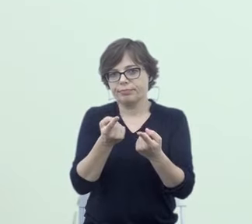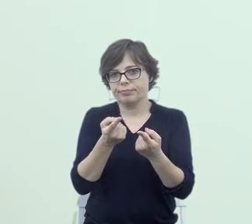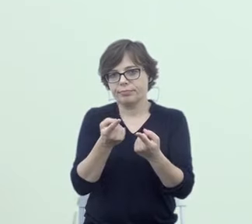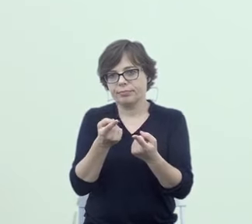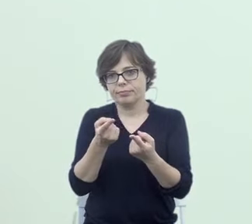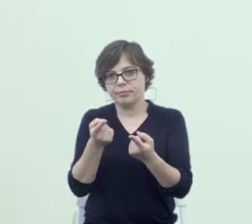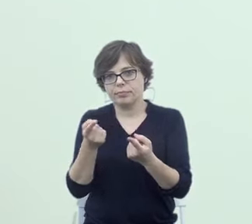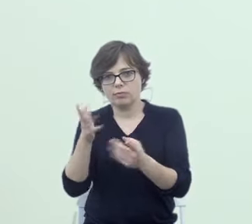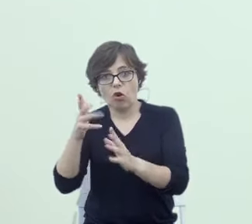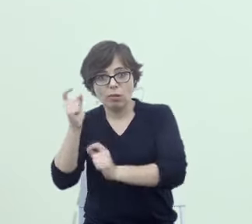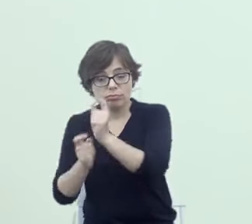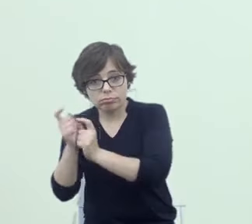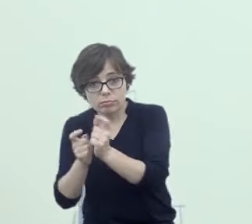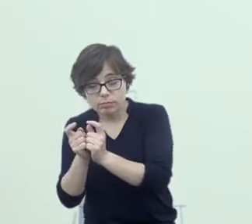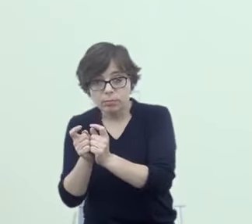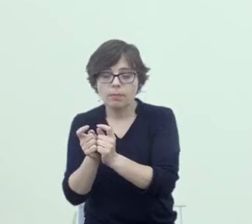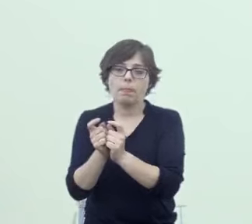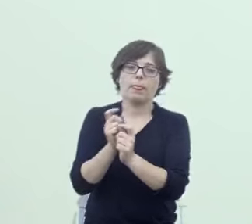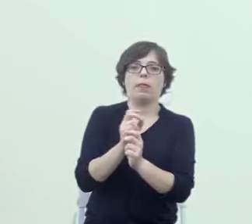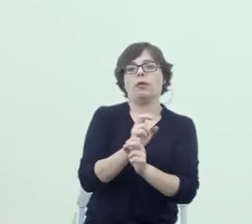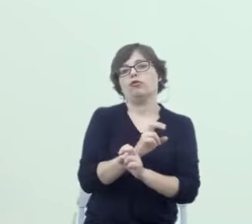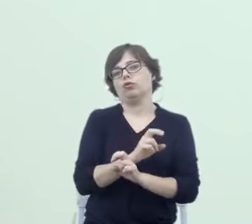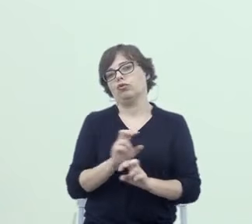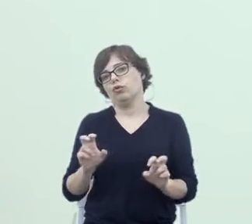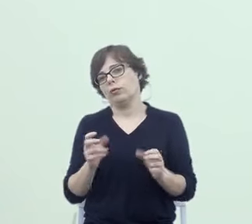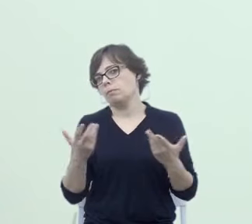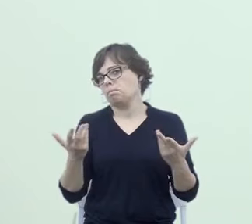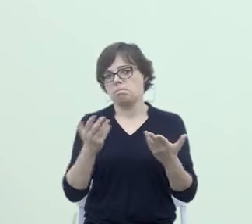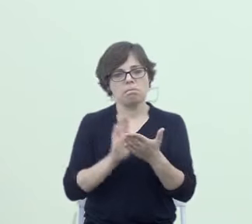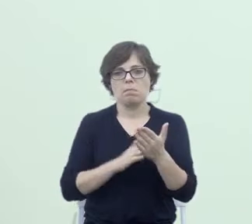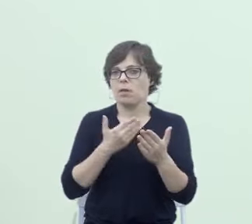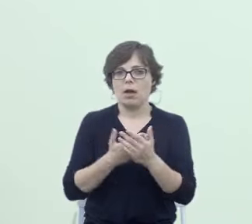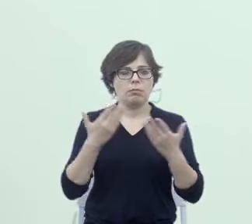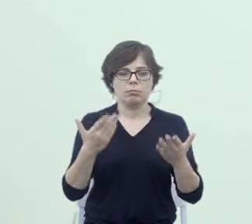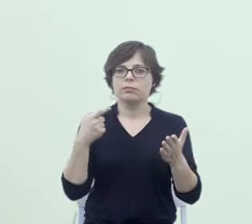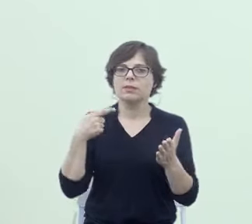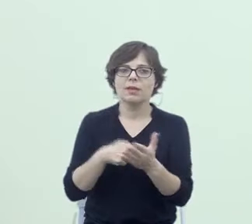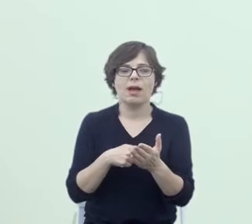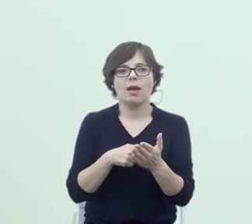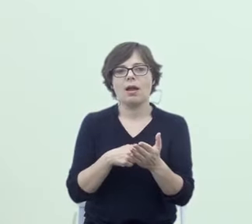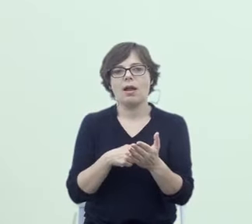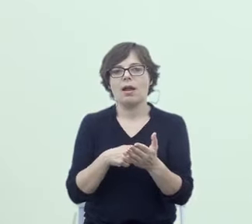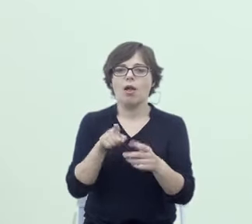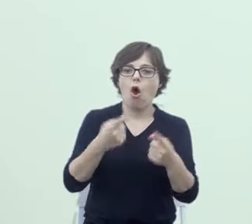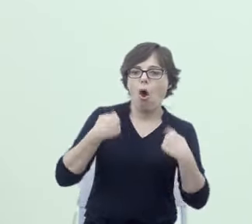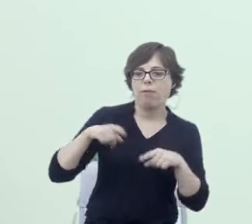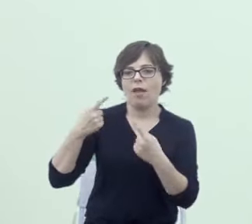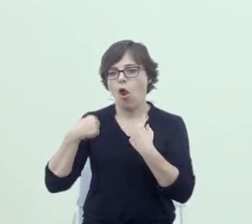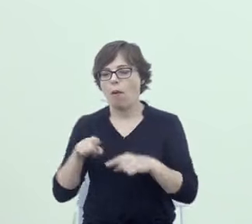zamieszki, tak byśmy to dzisiaj powiedzieli, czy też mające na celu wywoływanie agresji między